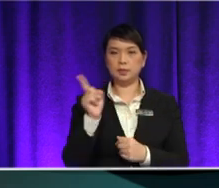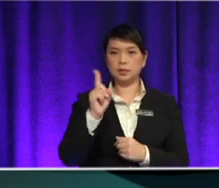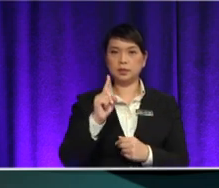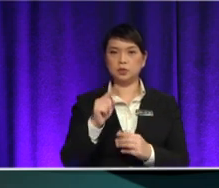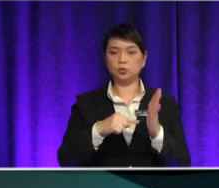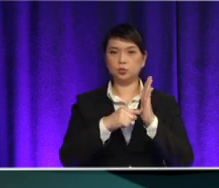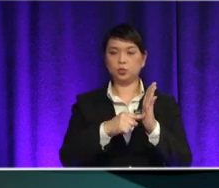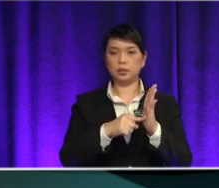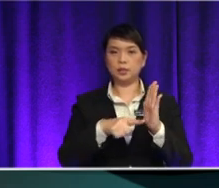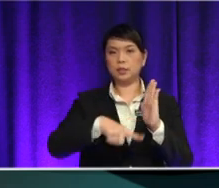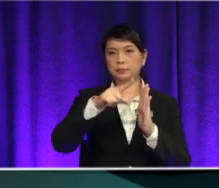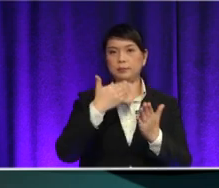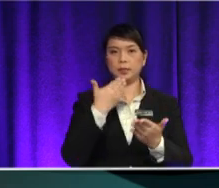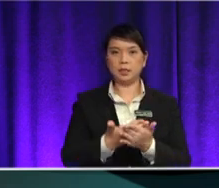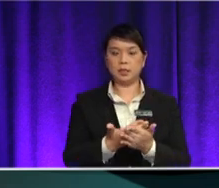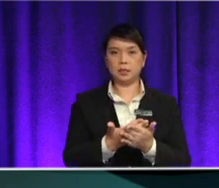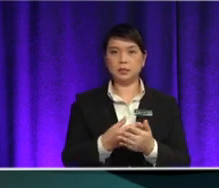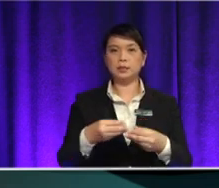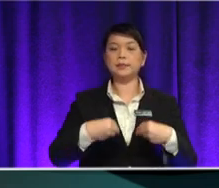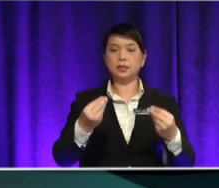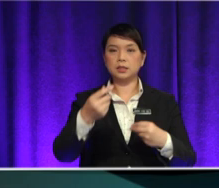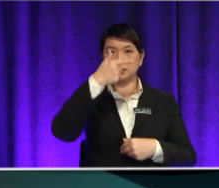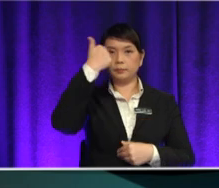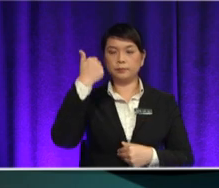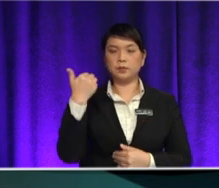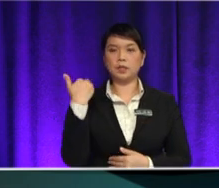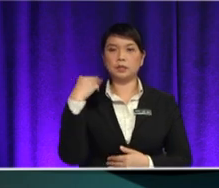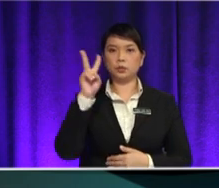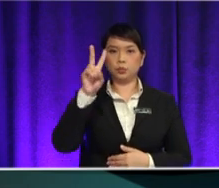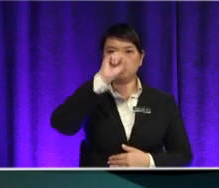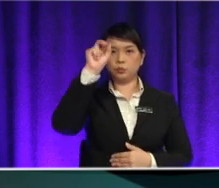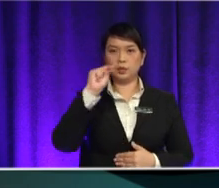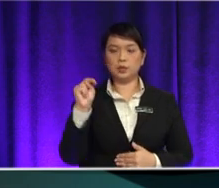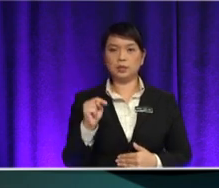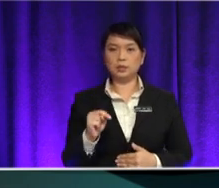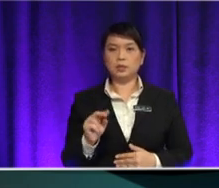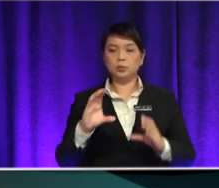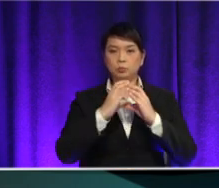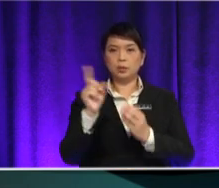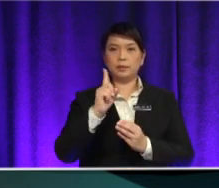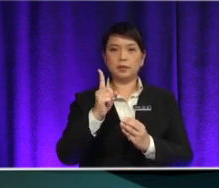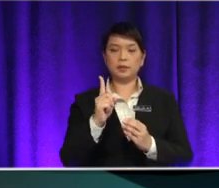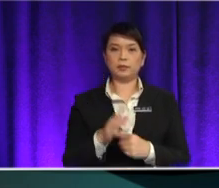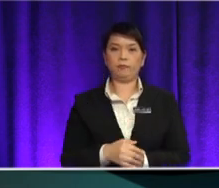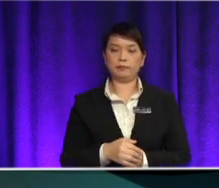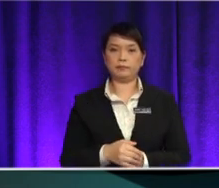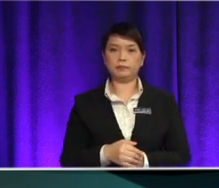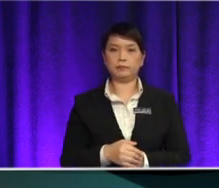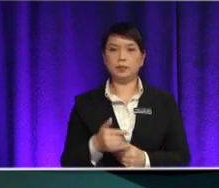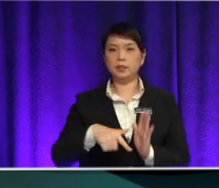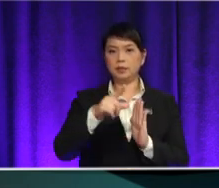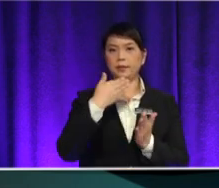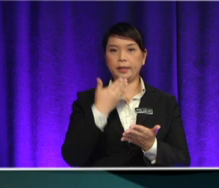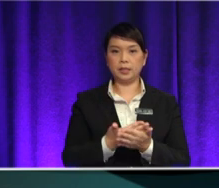yang lebih baik? Okey, dan berikan sebab. Di sini ada dua soalan. Kumpulan mana yang menunjuk keputusan yang lebih